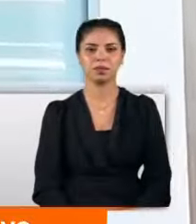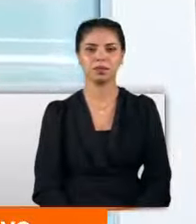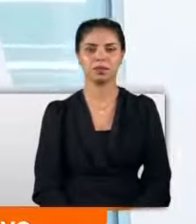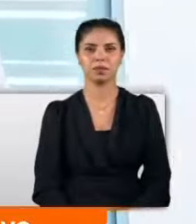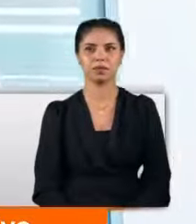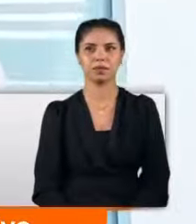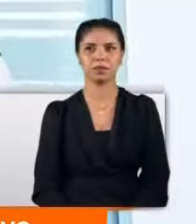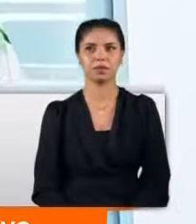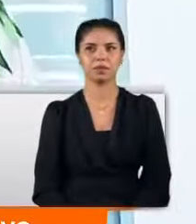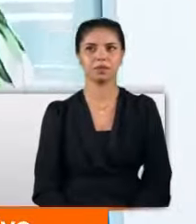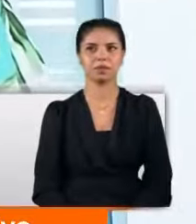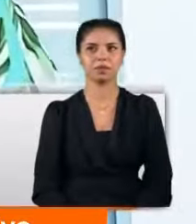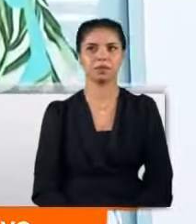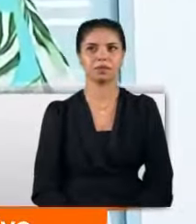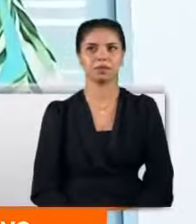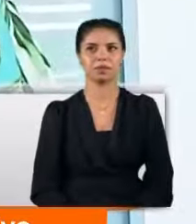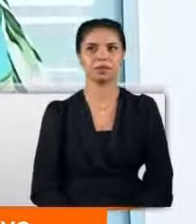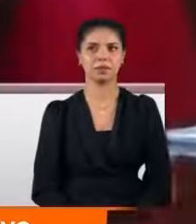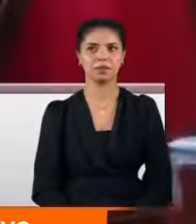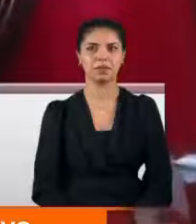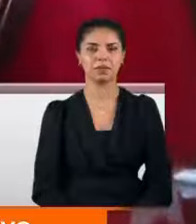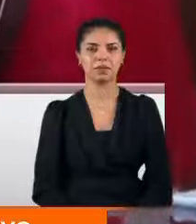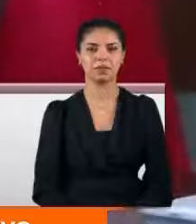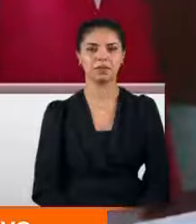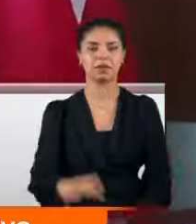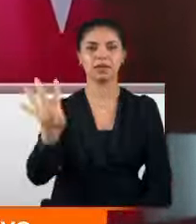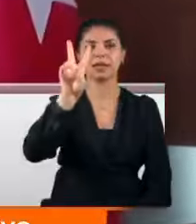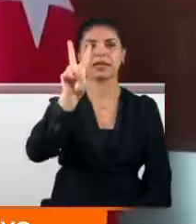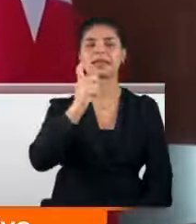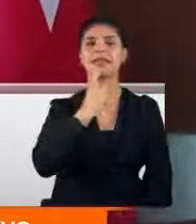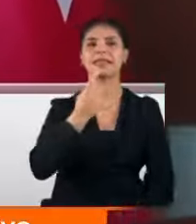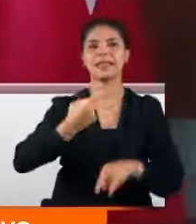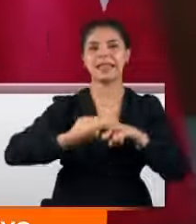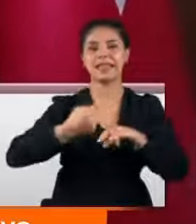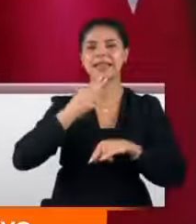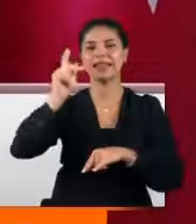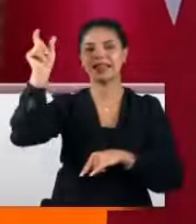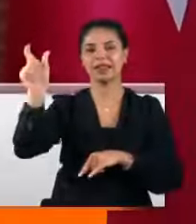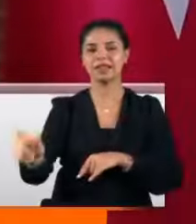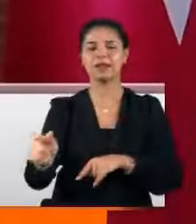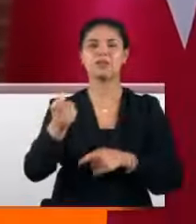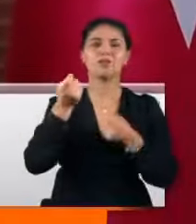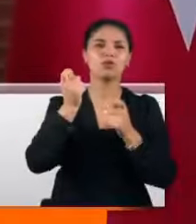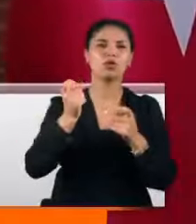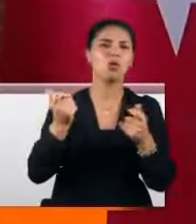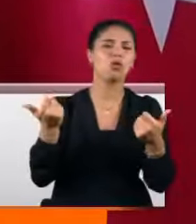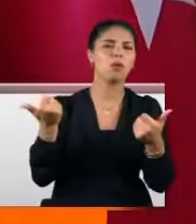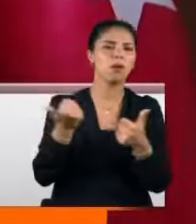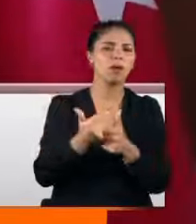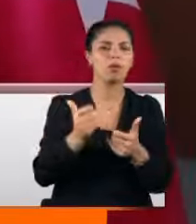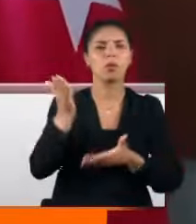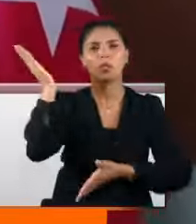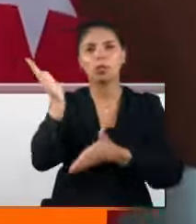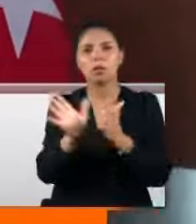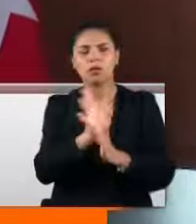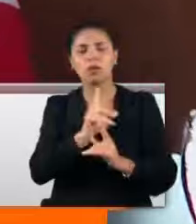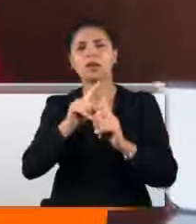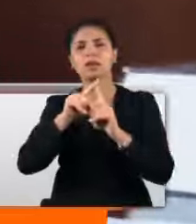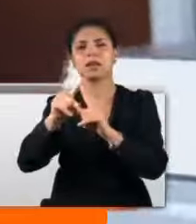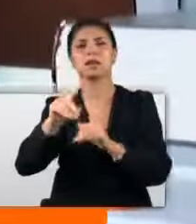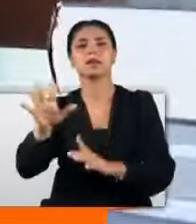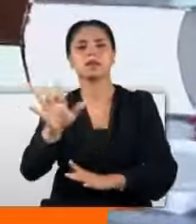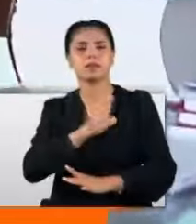Ama bir insanın içine şüphe düşüyorsa kesinlikle aldatıyor. 42 yaşındaki Hilal Sakar zorlu bir evliliğin içindeydi. Şiddet gördü, tehdit